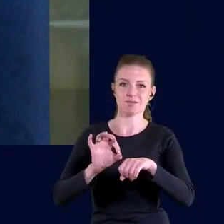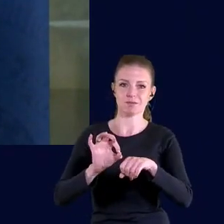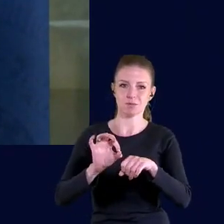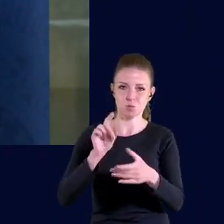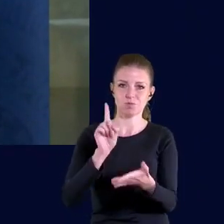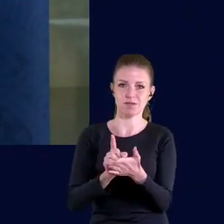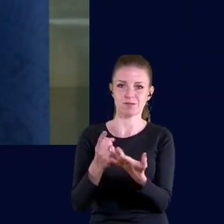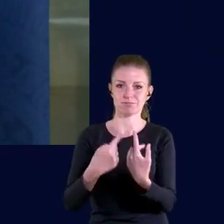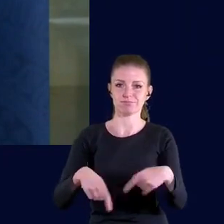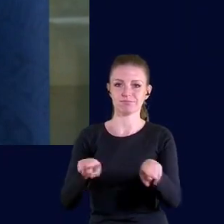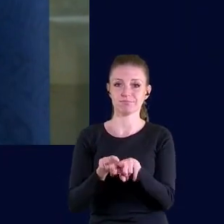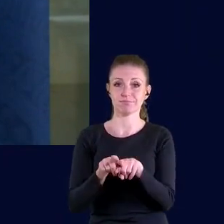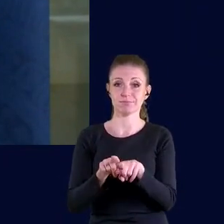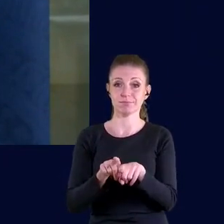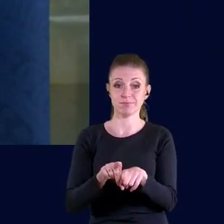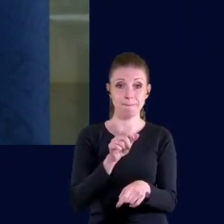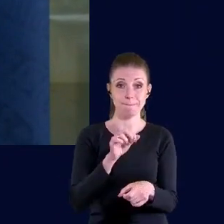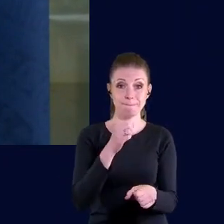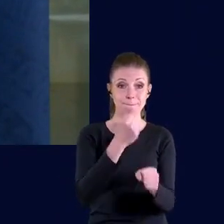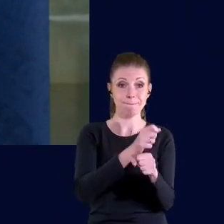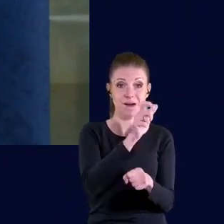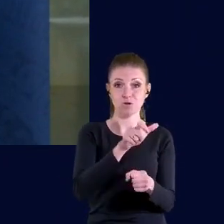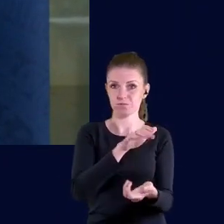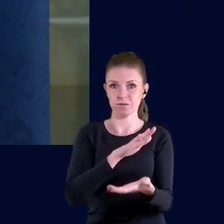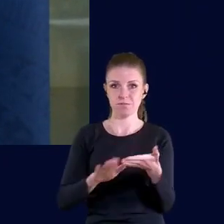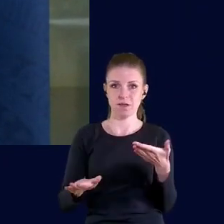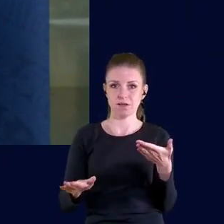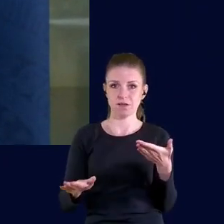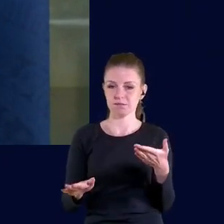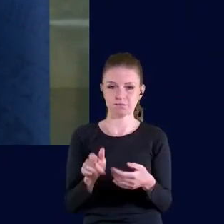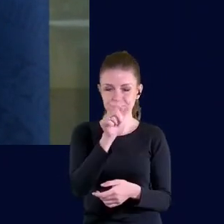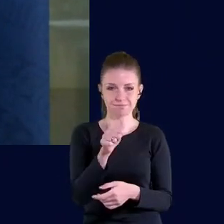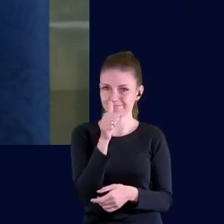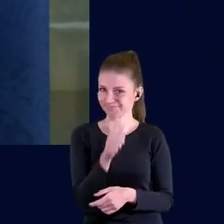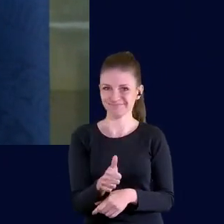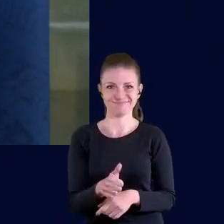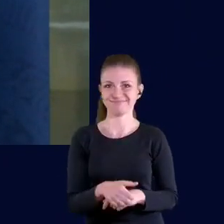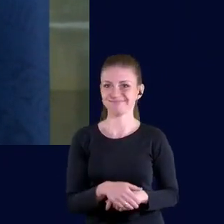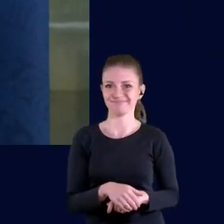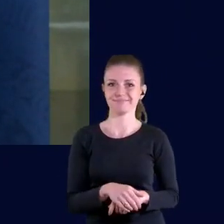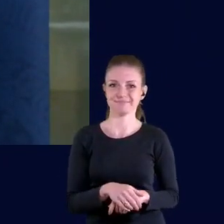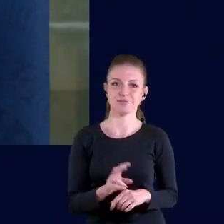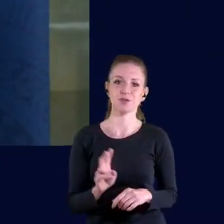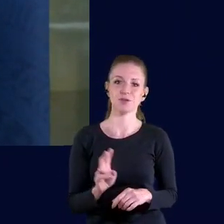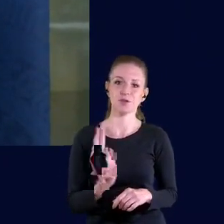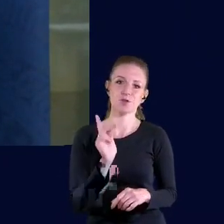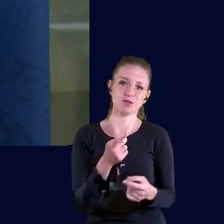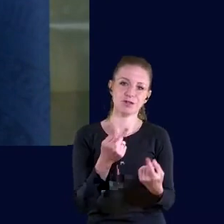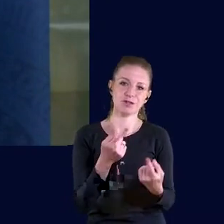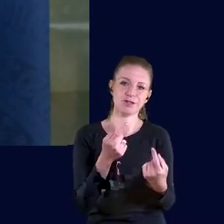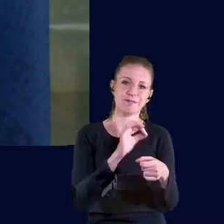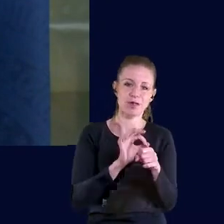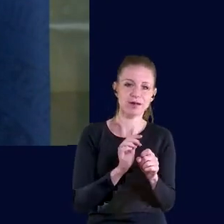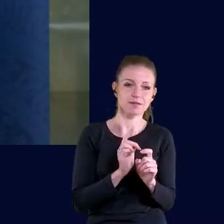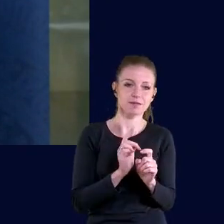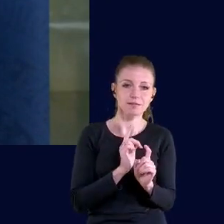wobec nich tak naprawdę tego projektu by nie było No szybko